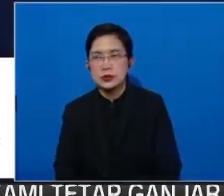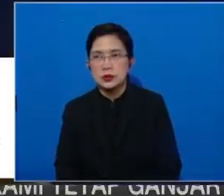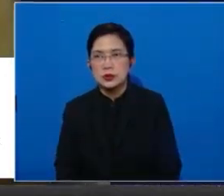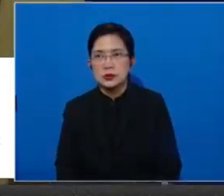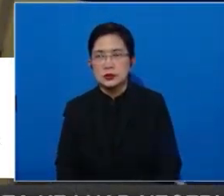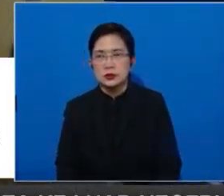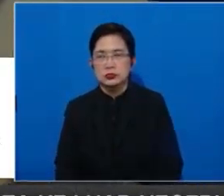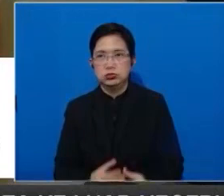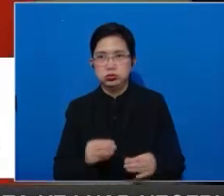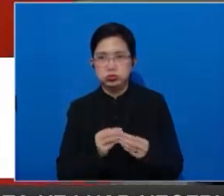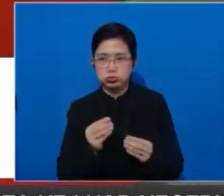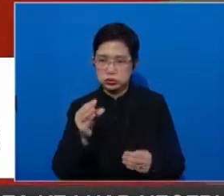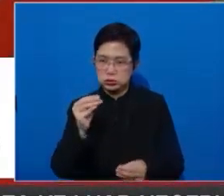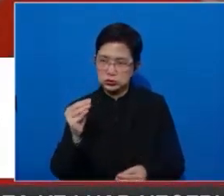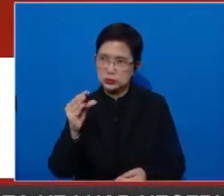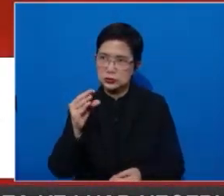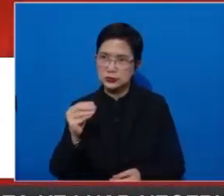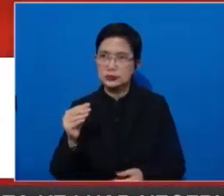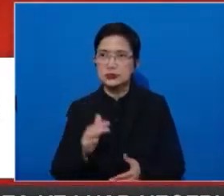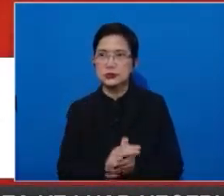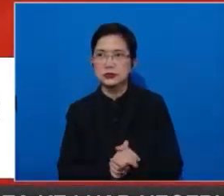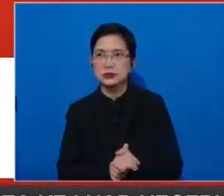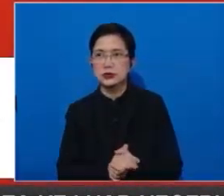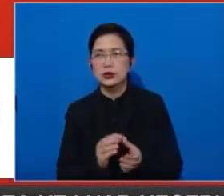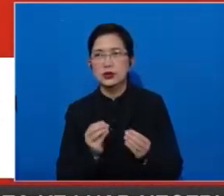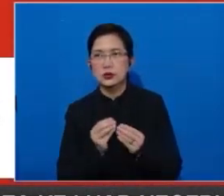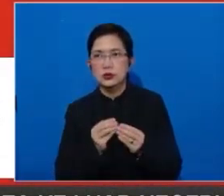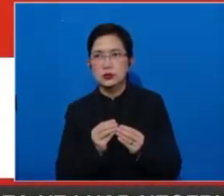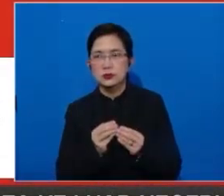adonan menjadi lebih kental dan mencegah pancake menjadi terlalu tipis